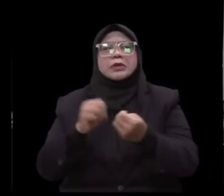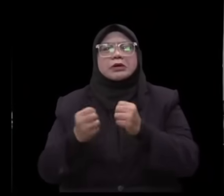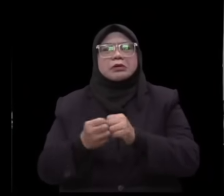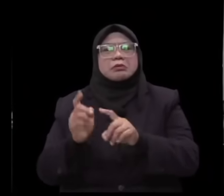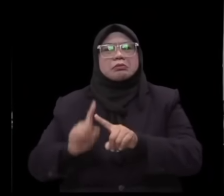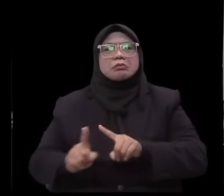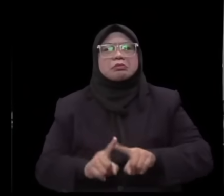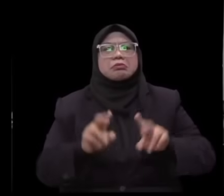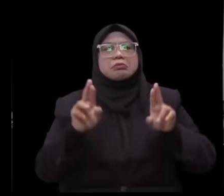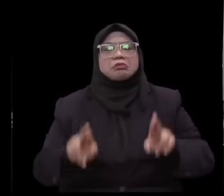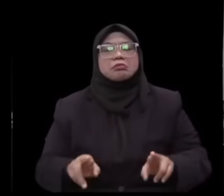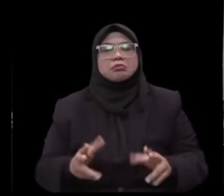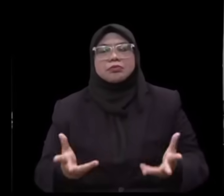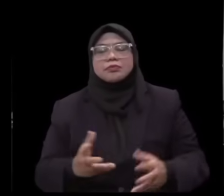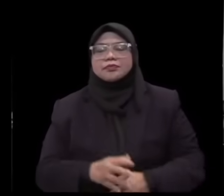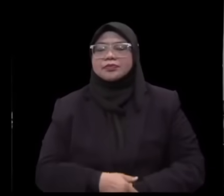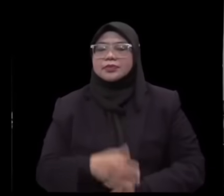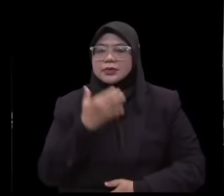kemudian